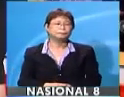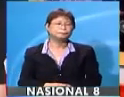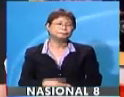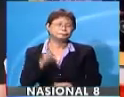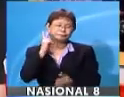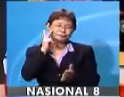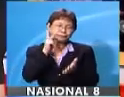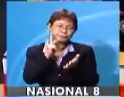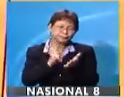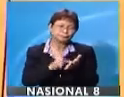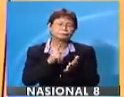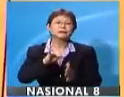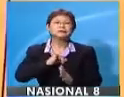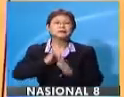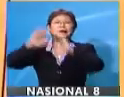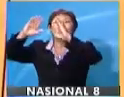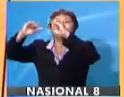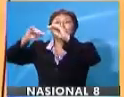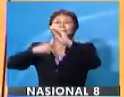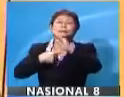Saya harap bahawa